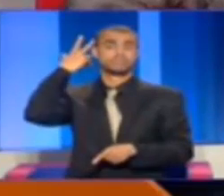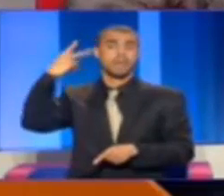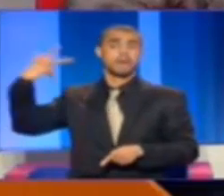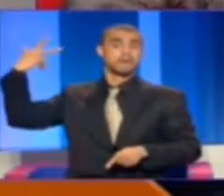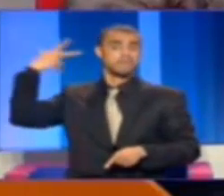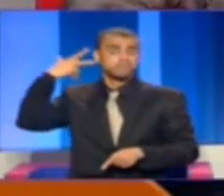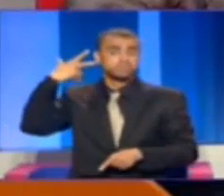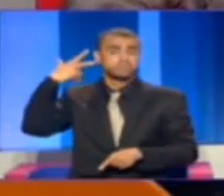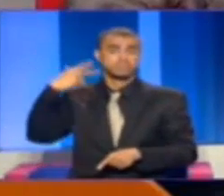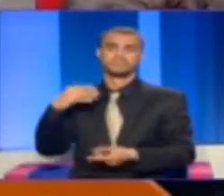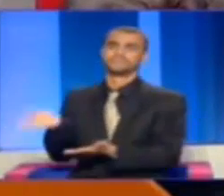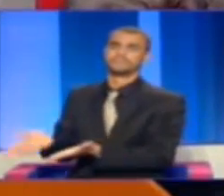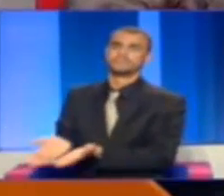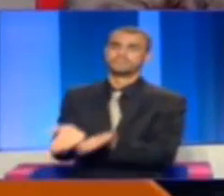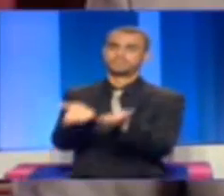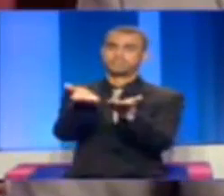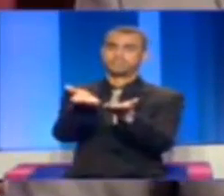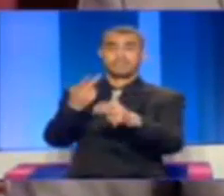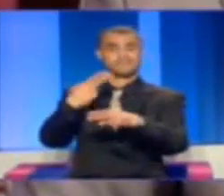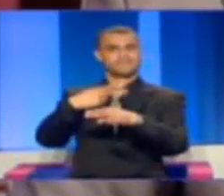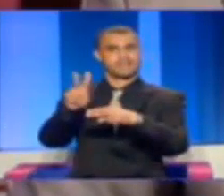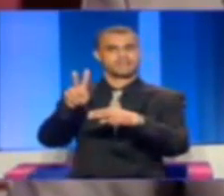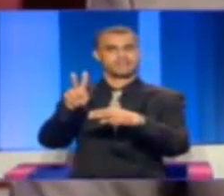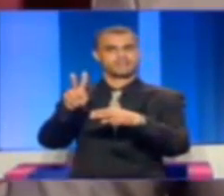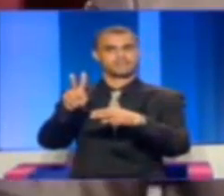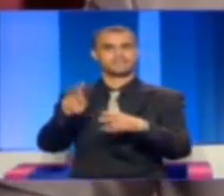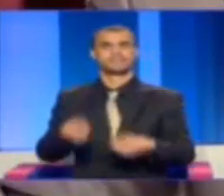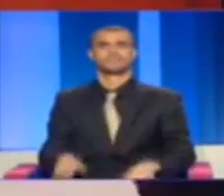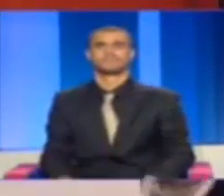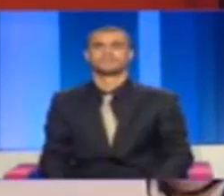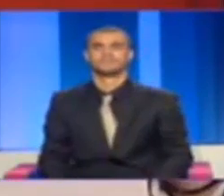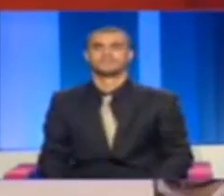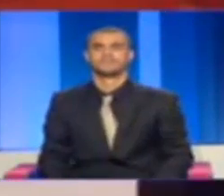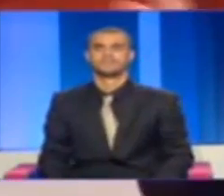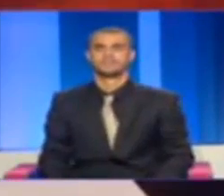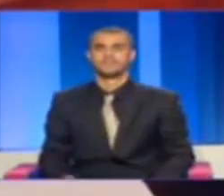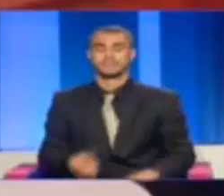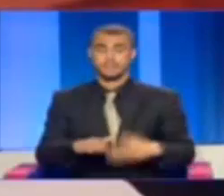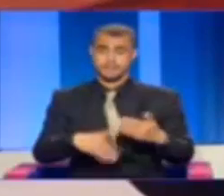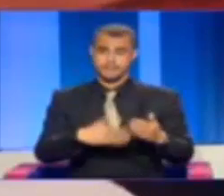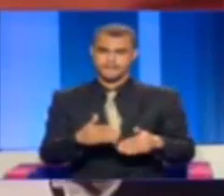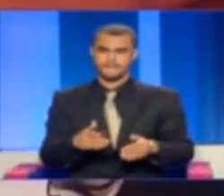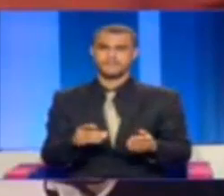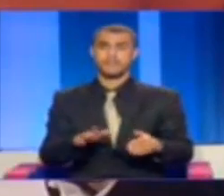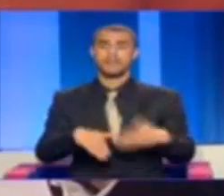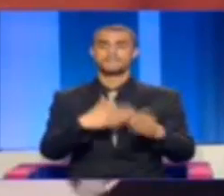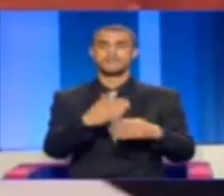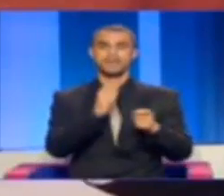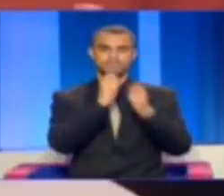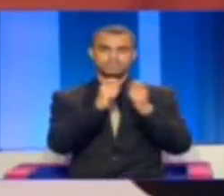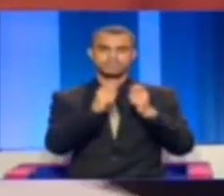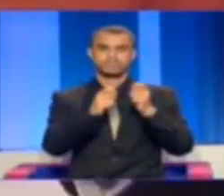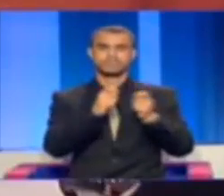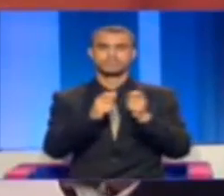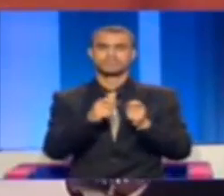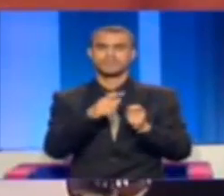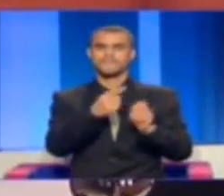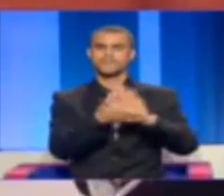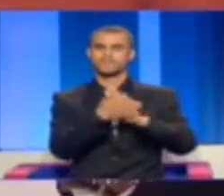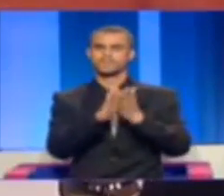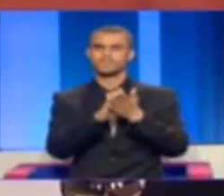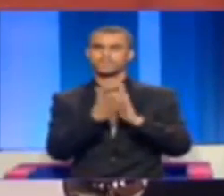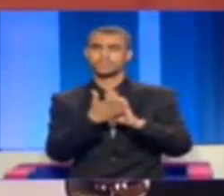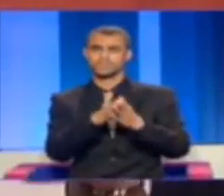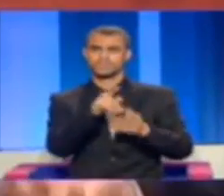كذا، ألور كو سي فو، لأنه هذا هو اللي خاطر شي شوية. غادي نرجع ربما يعني غنفتح قوس آخر ربما في نهاية هذا العدد باش نتكلموا